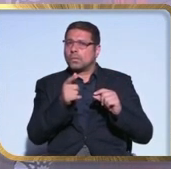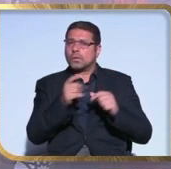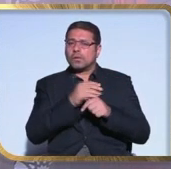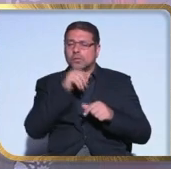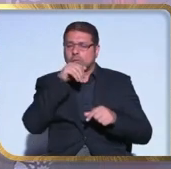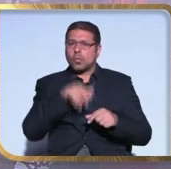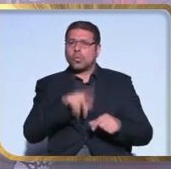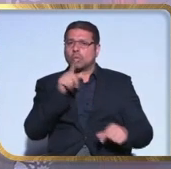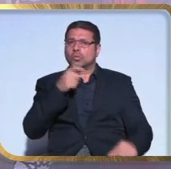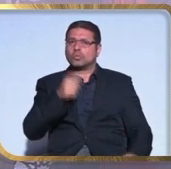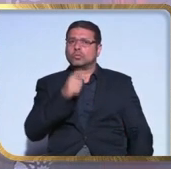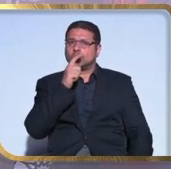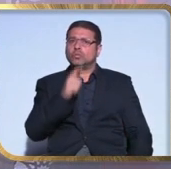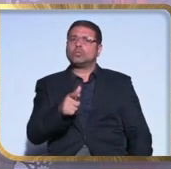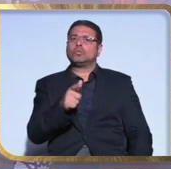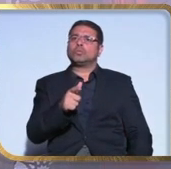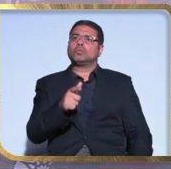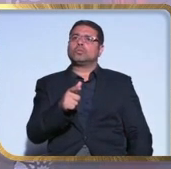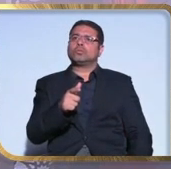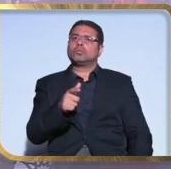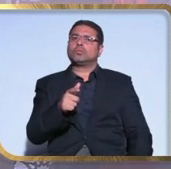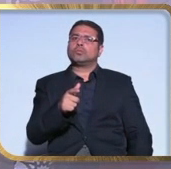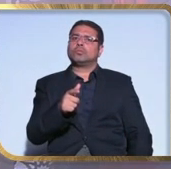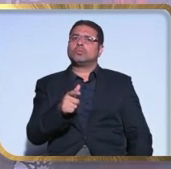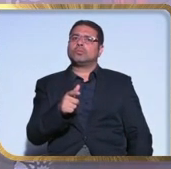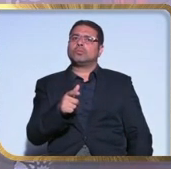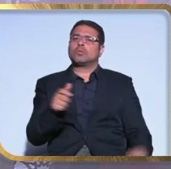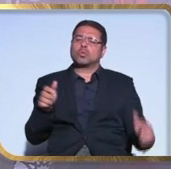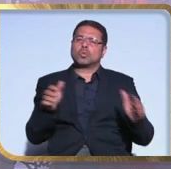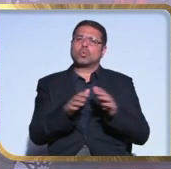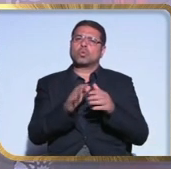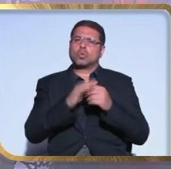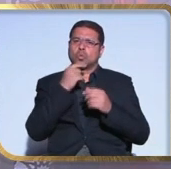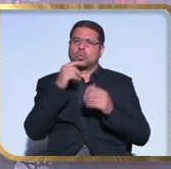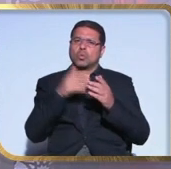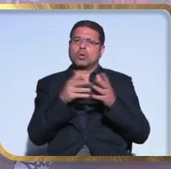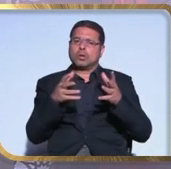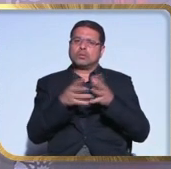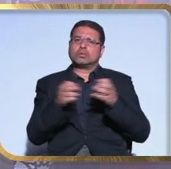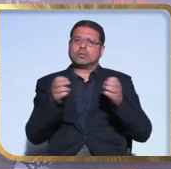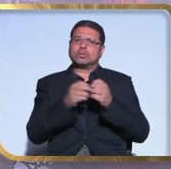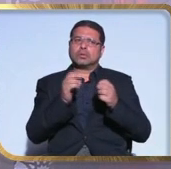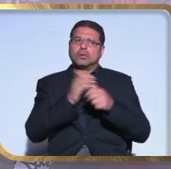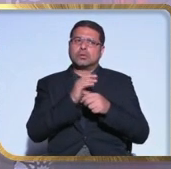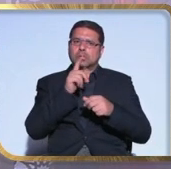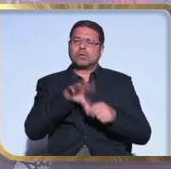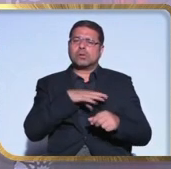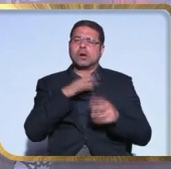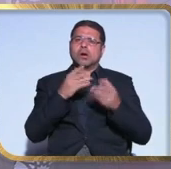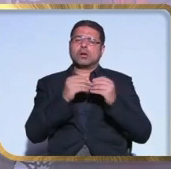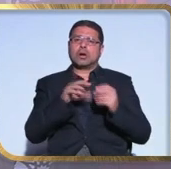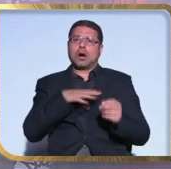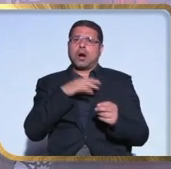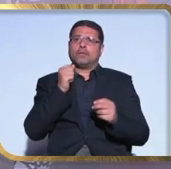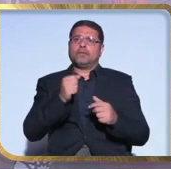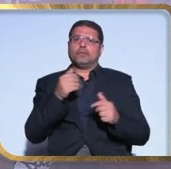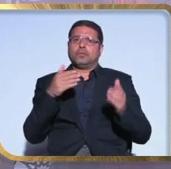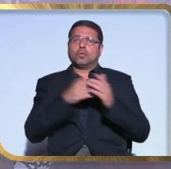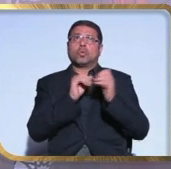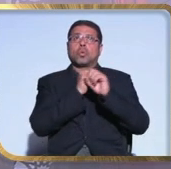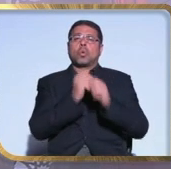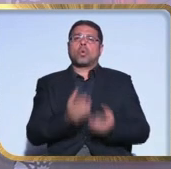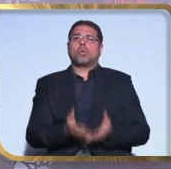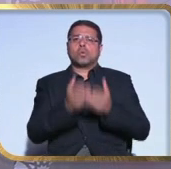محمد قال ارموه حتى الموت امم وقعدت توصف بشكل بيخوف جدا جدا اللي هيحصل يوم